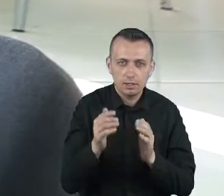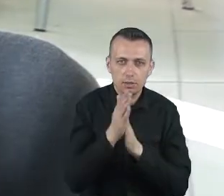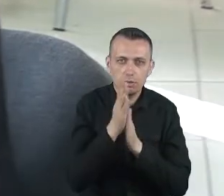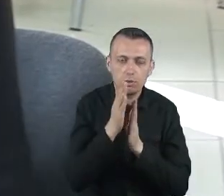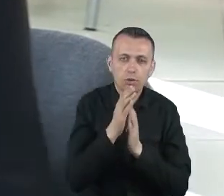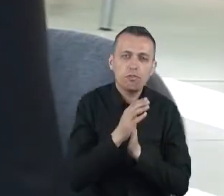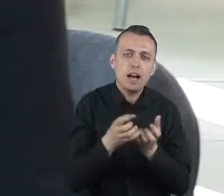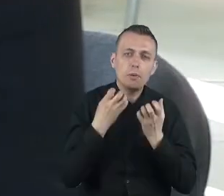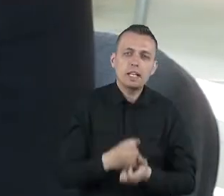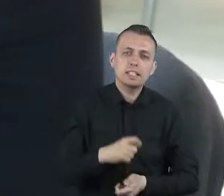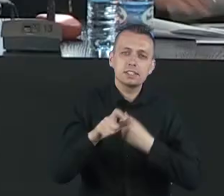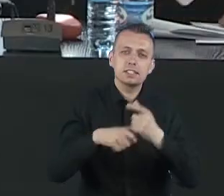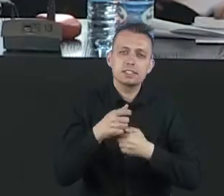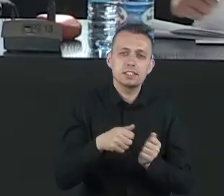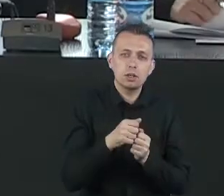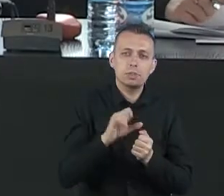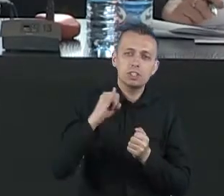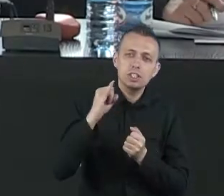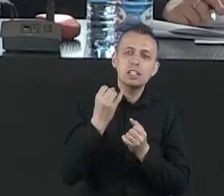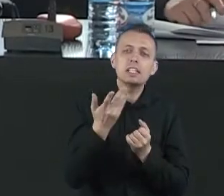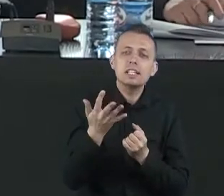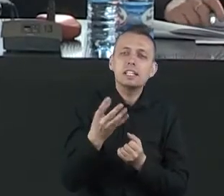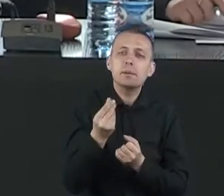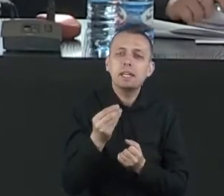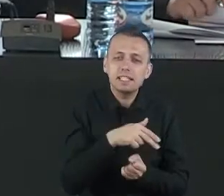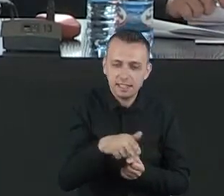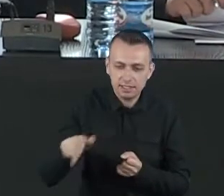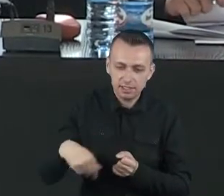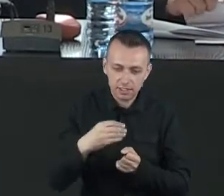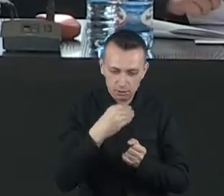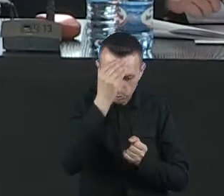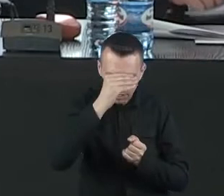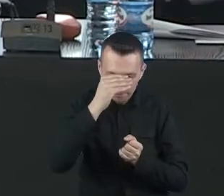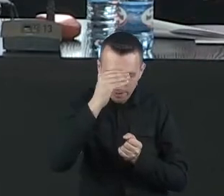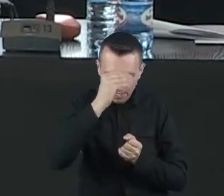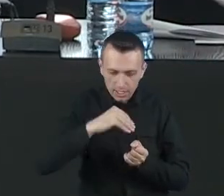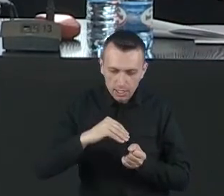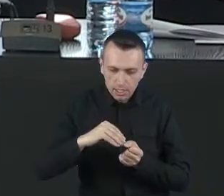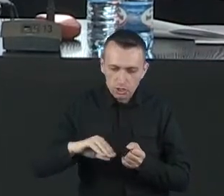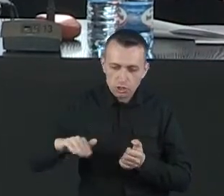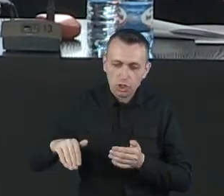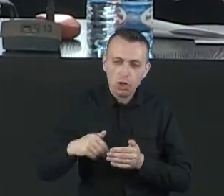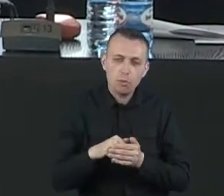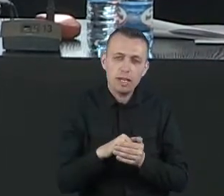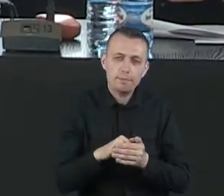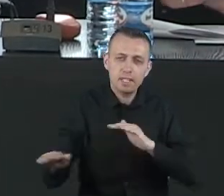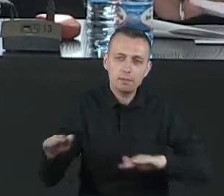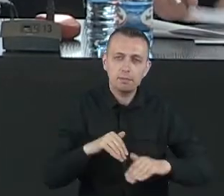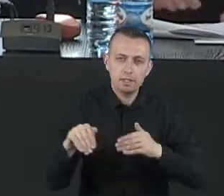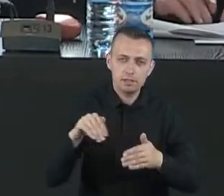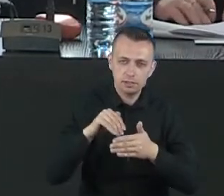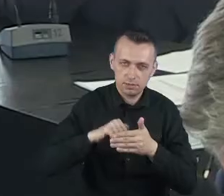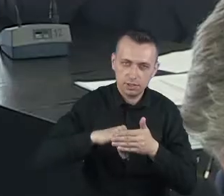na niektóre szkoły i placówki opiekuńczo-wychowawcze, dla których organem prowadzącym jest powiat kutnowski, a także na inwestycje drogowe w